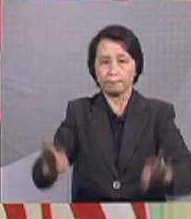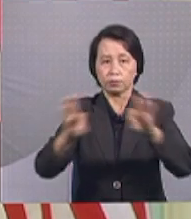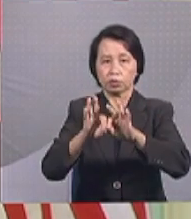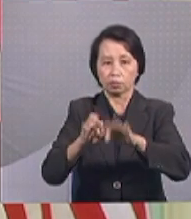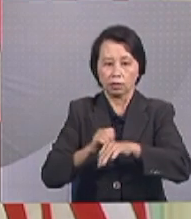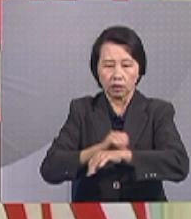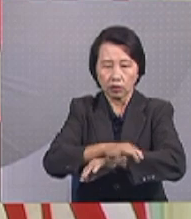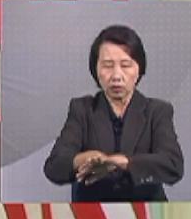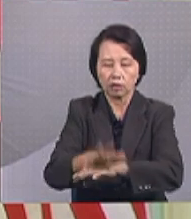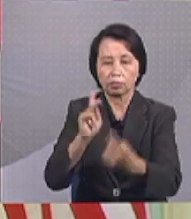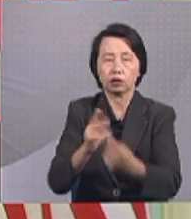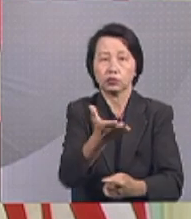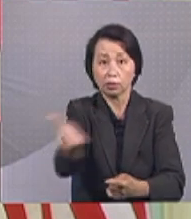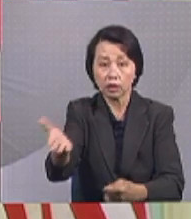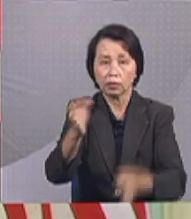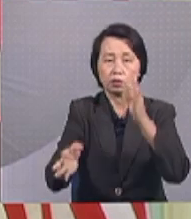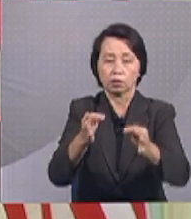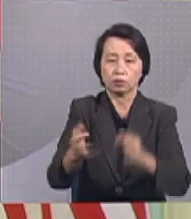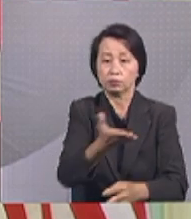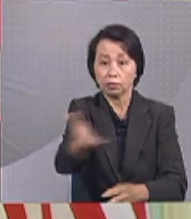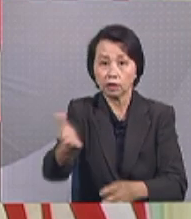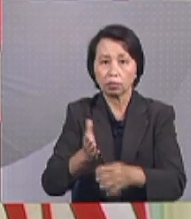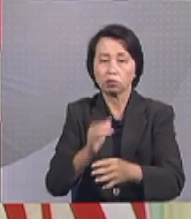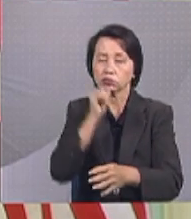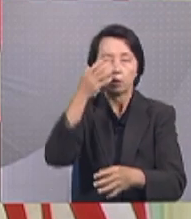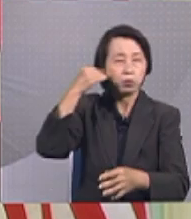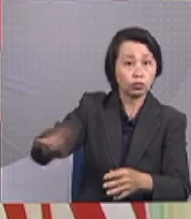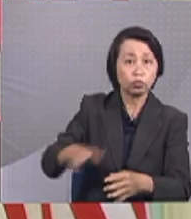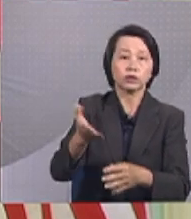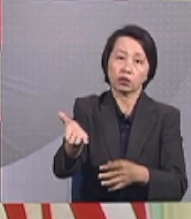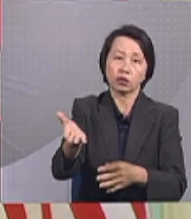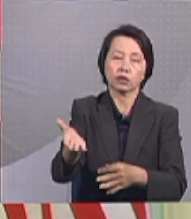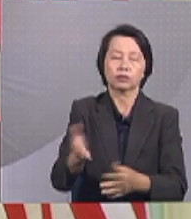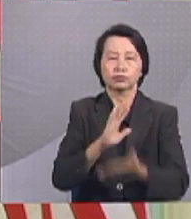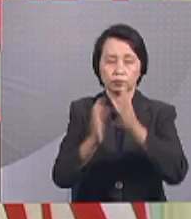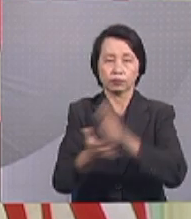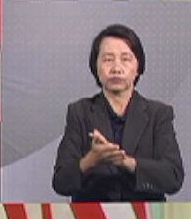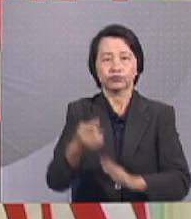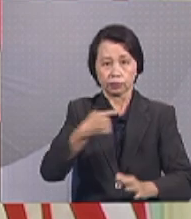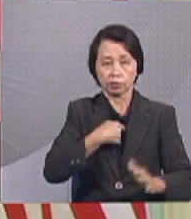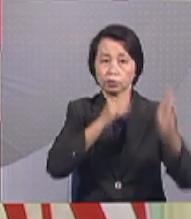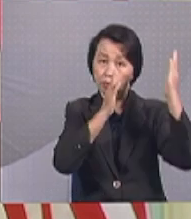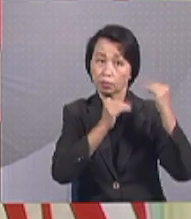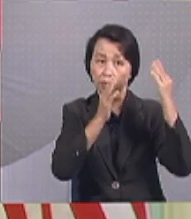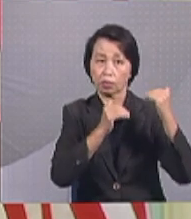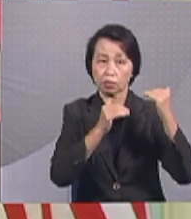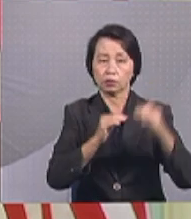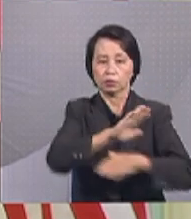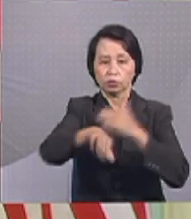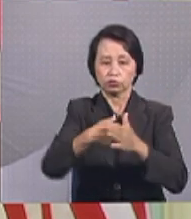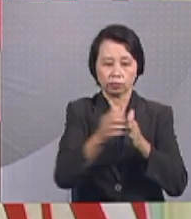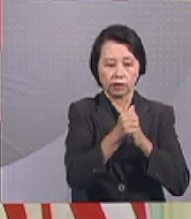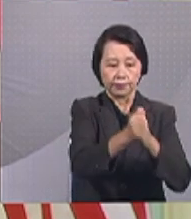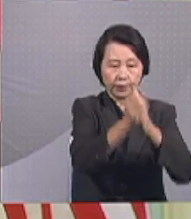kesan kepada mereka jika mereka melanggar akta ini. Jadi saya harap semua